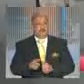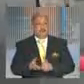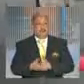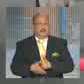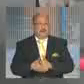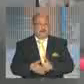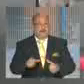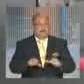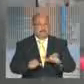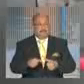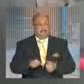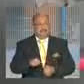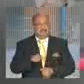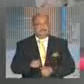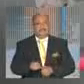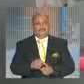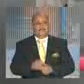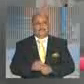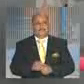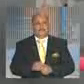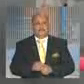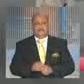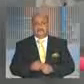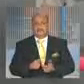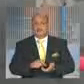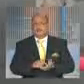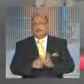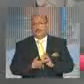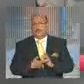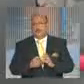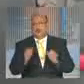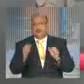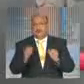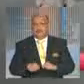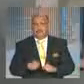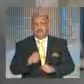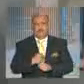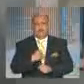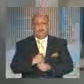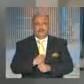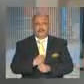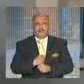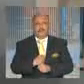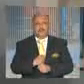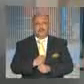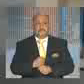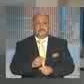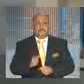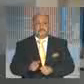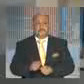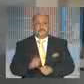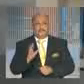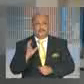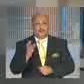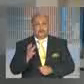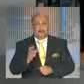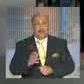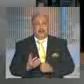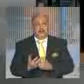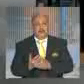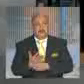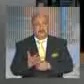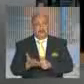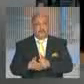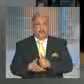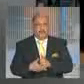أش نستهلكوا باش نولوا عنا مستقبل للصحة للبس. وتصدر تونس أكثر من 60 نوعا